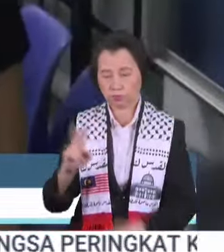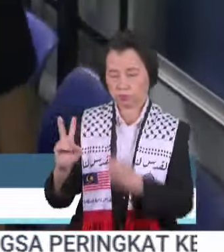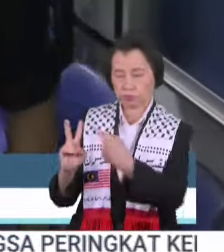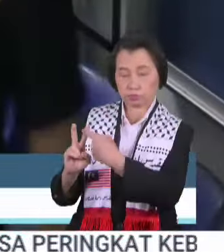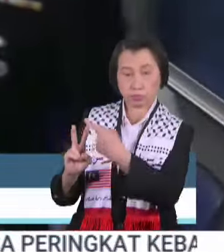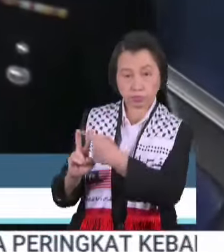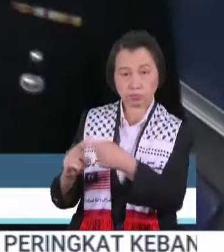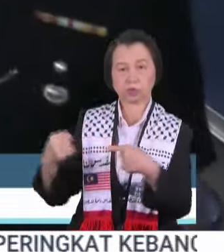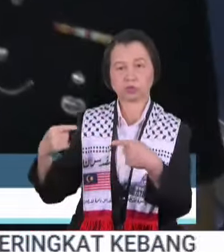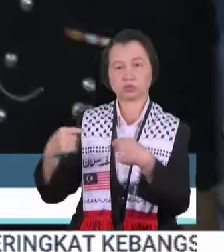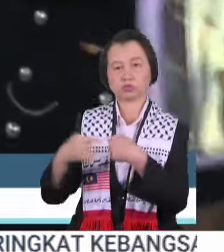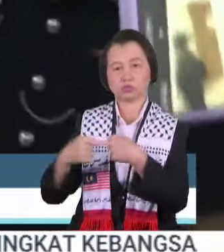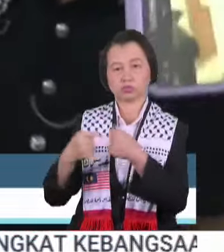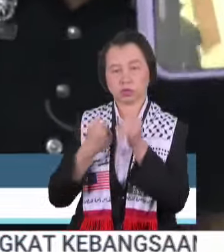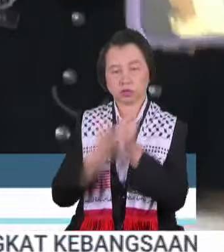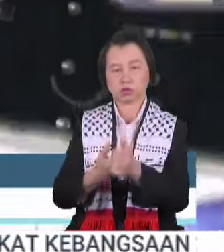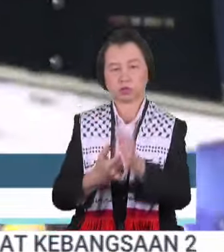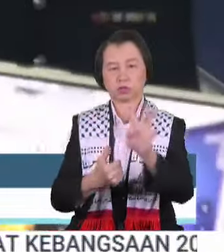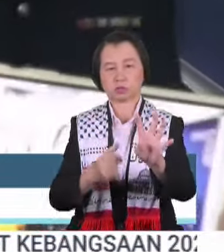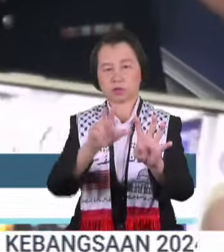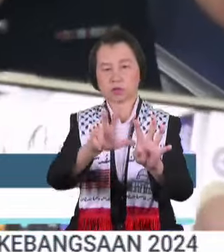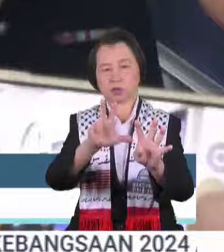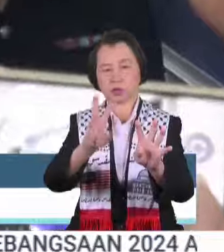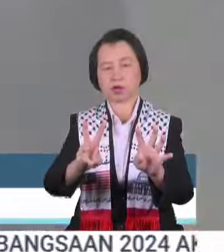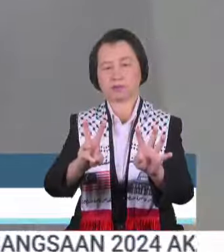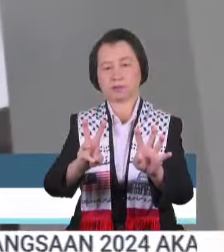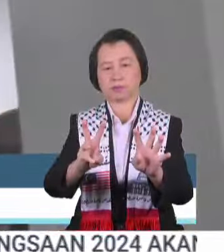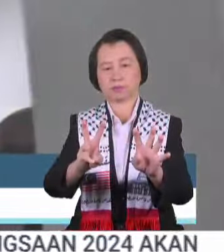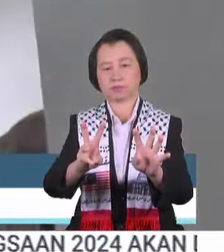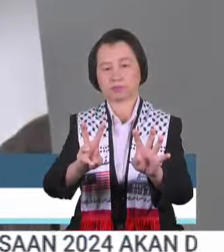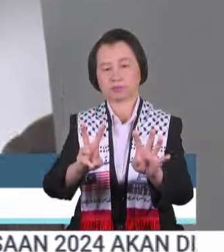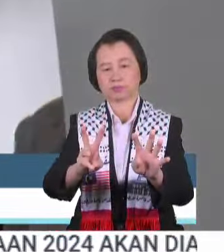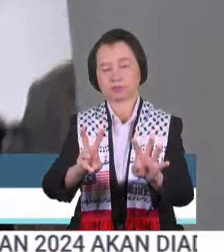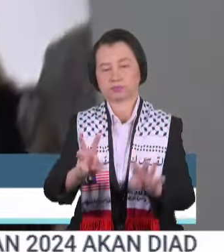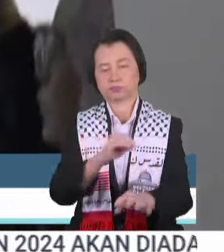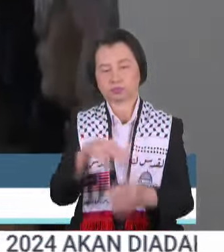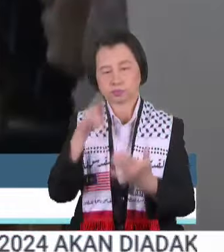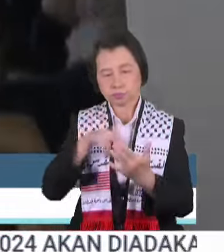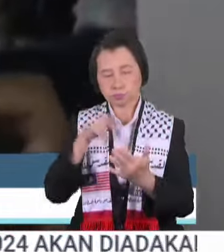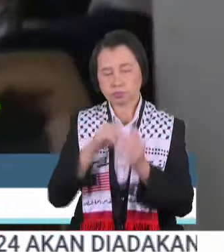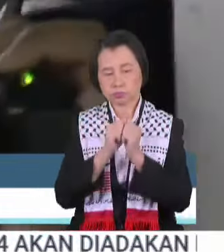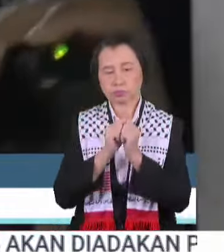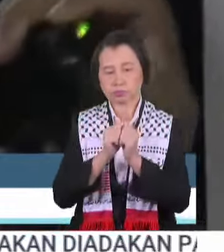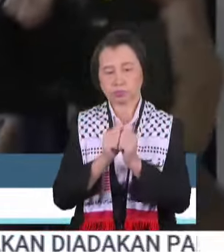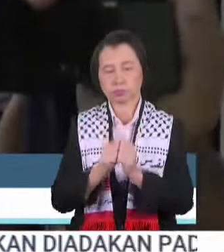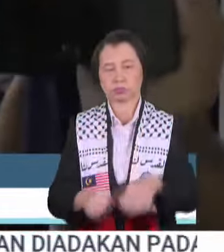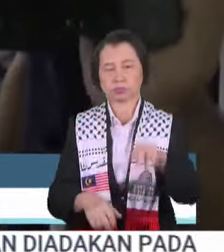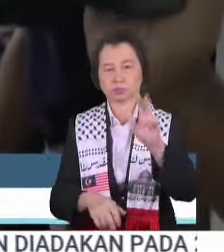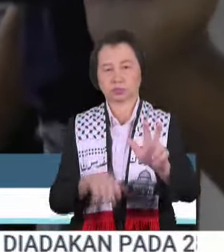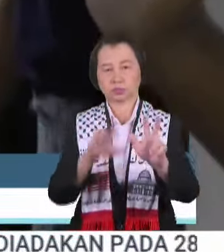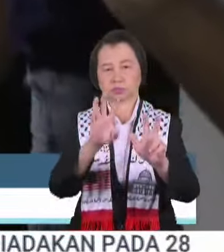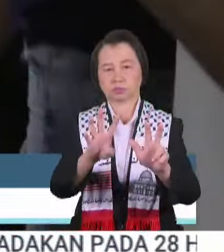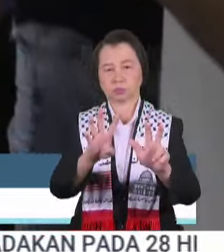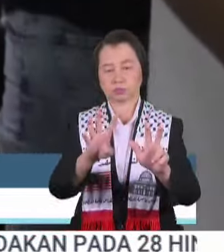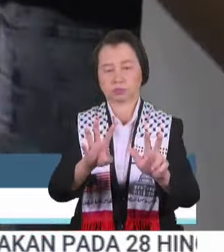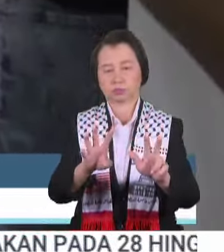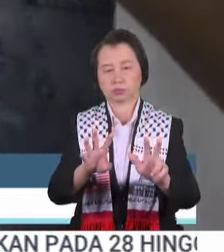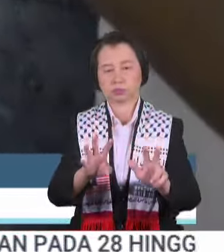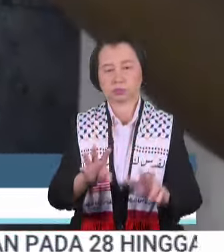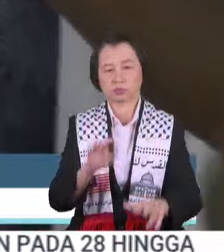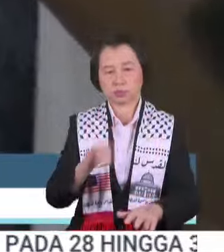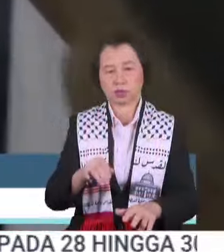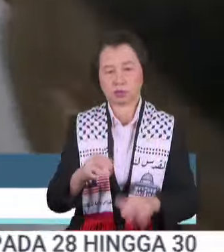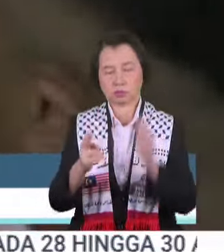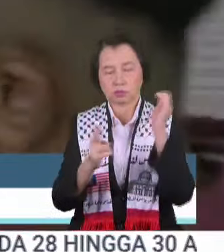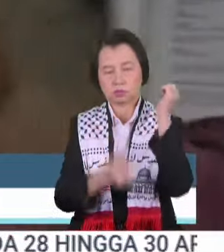tertuduh didakwa mengikut Seksyen 436 Kanun Keseksaan dibaca bersama Seksyen 34 Kanun Keseksaan